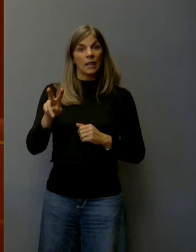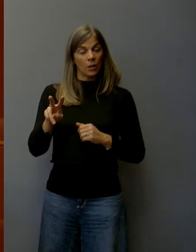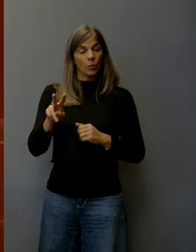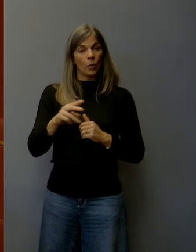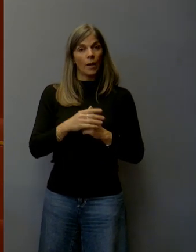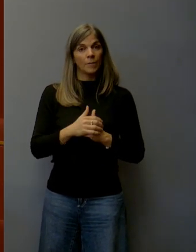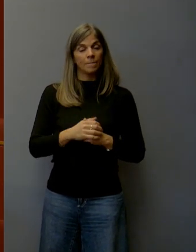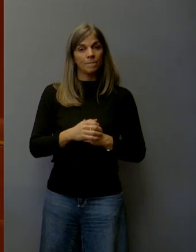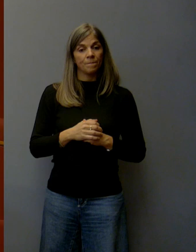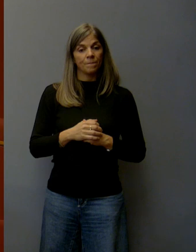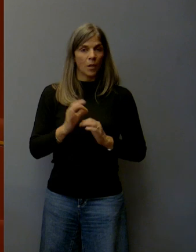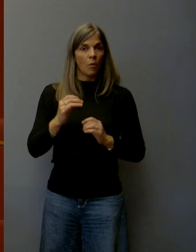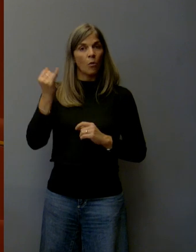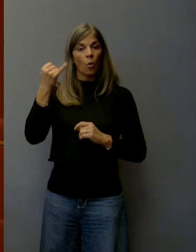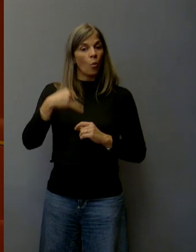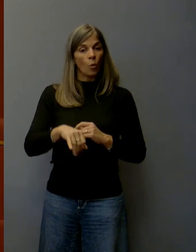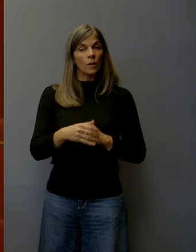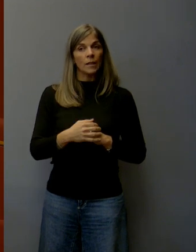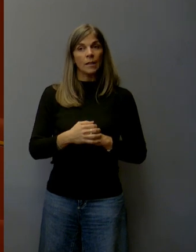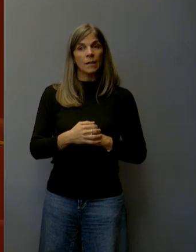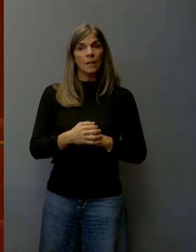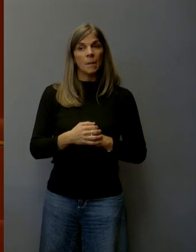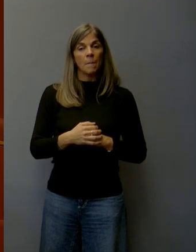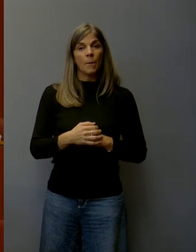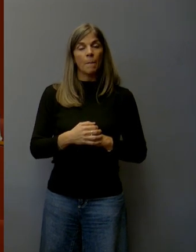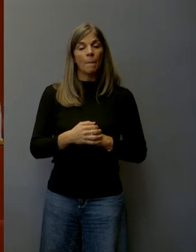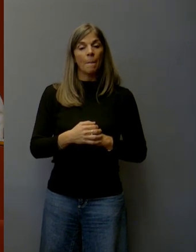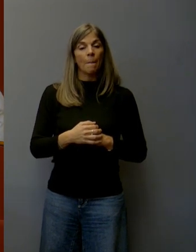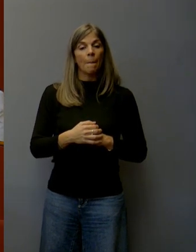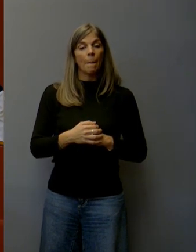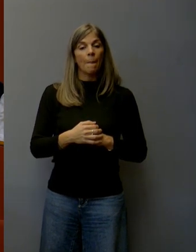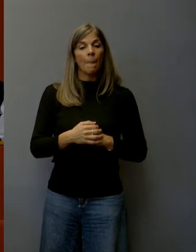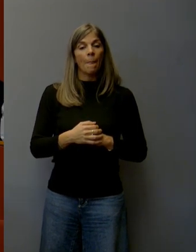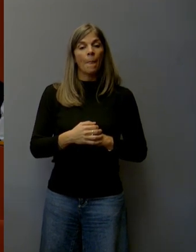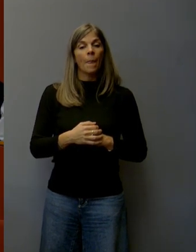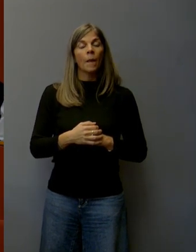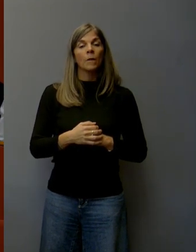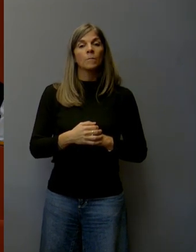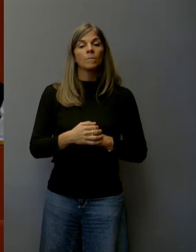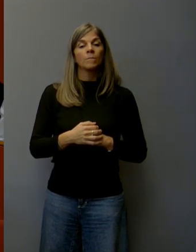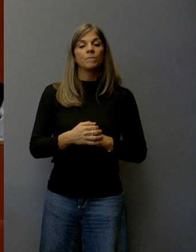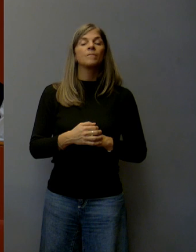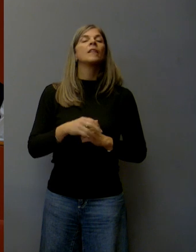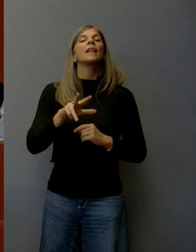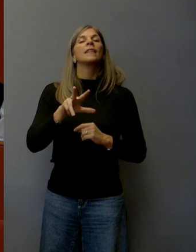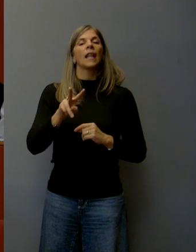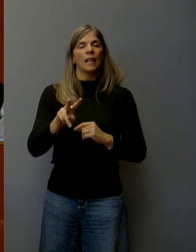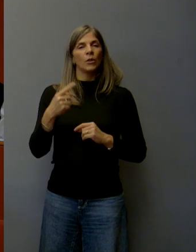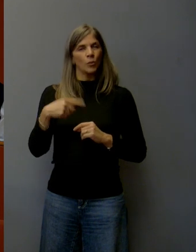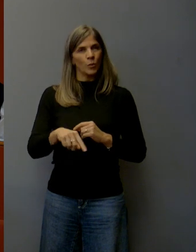che poi di fatto è l'ultimo perché il 33 è accorpato a quell'altro e quindi il 24 il 32